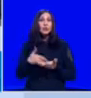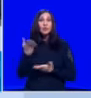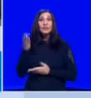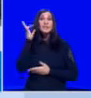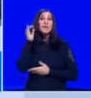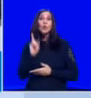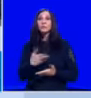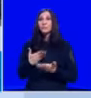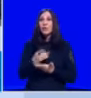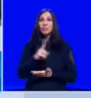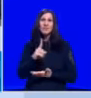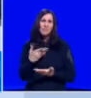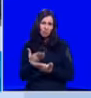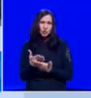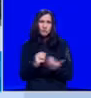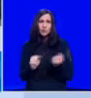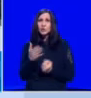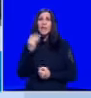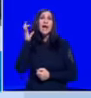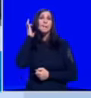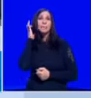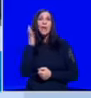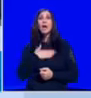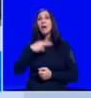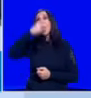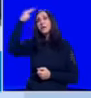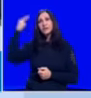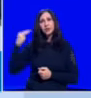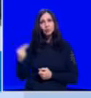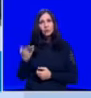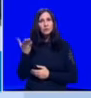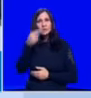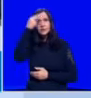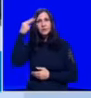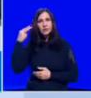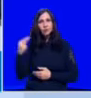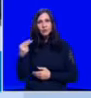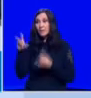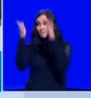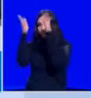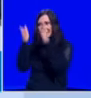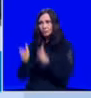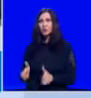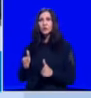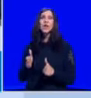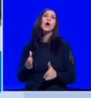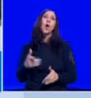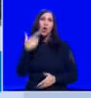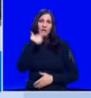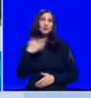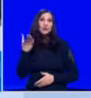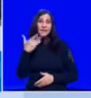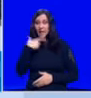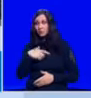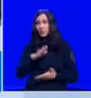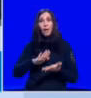предложени, те не са предложени имена, в Конституцията няма имена, има институции. Но тези институции се персонализират от определени личности и тези